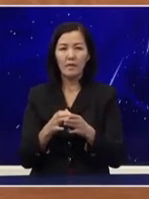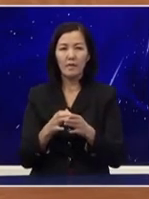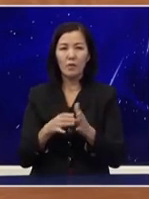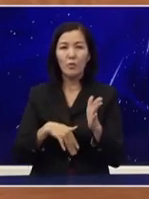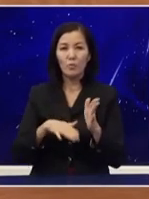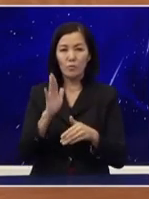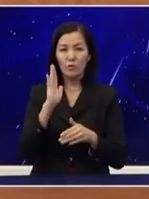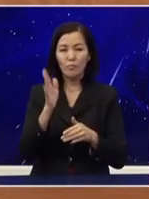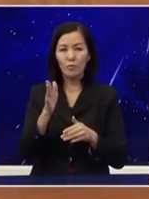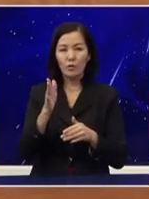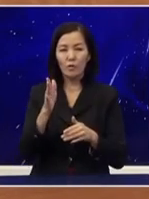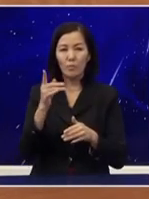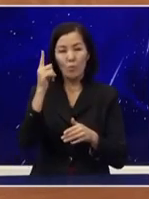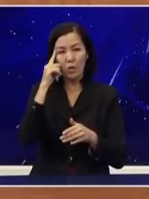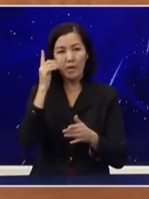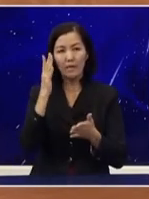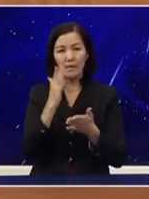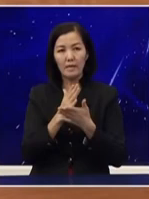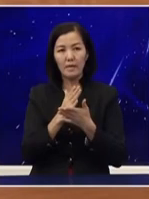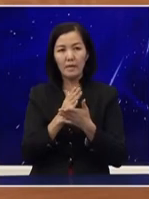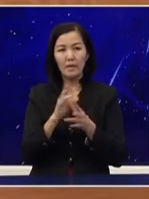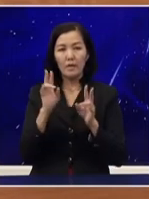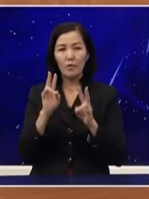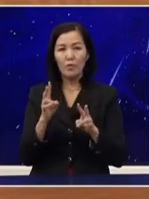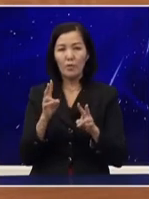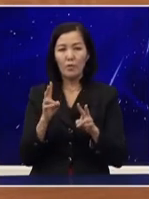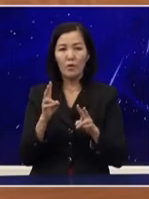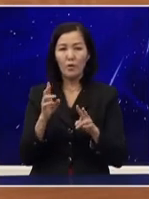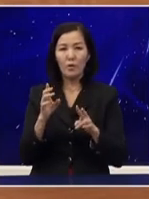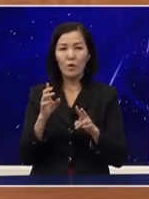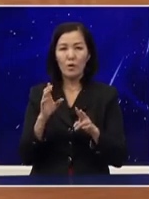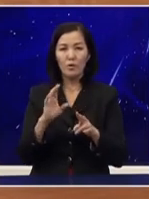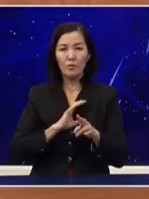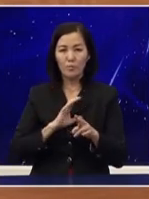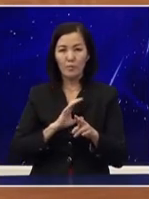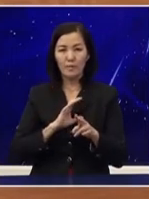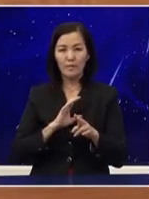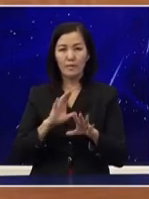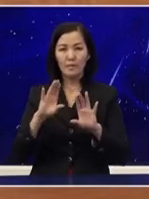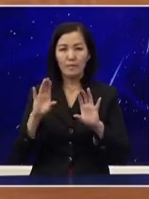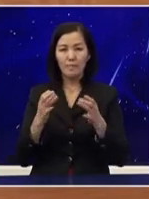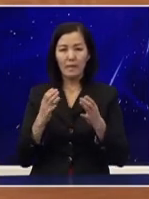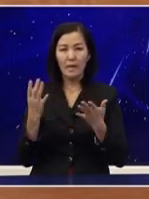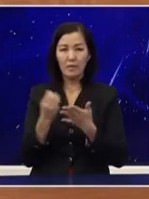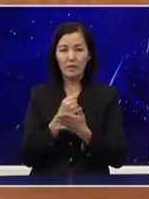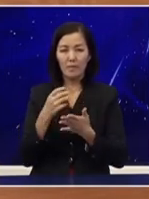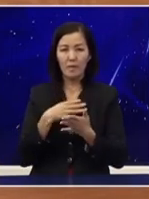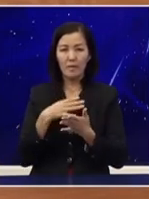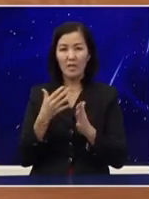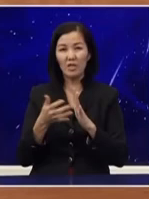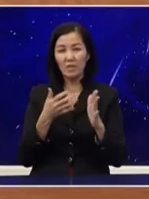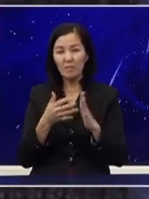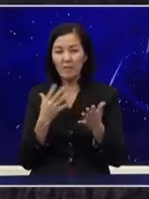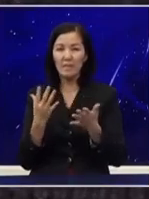чемпион боламыз ба деп үмітпенен барған едік. Енді сәл-сәл жаңа тәжірибеміз жетпеді. Кейбір жерлерде сәттілік